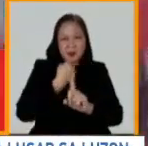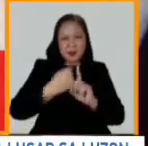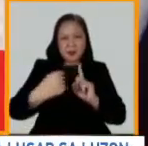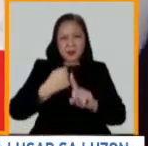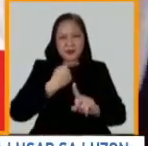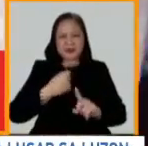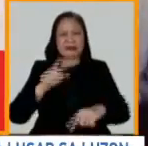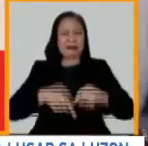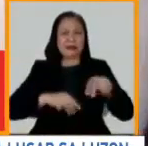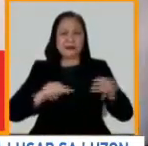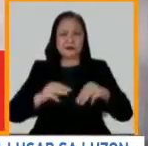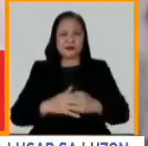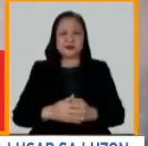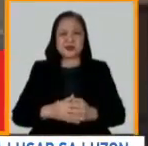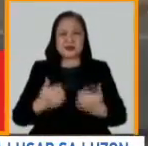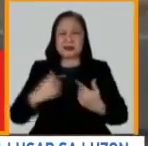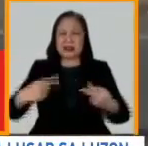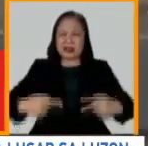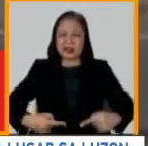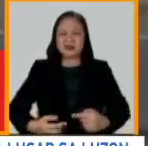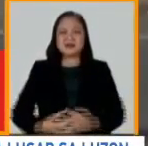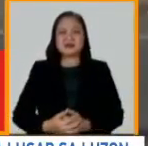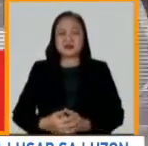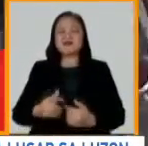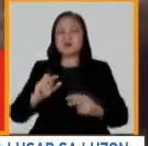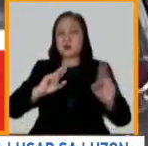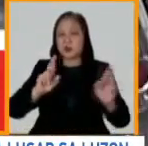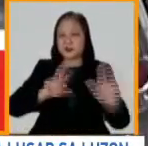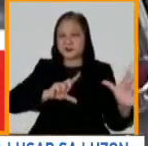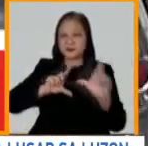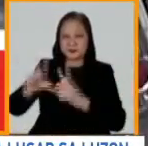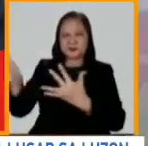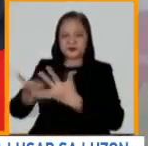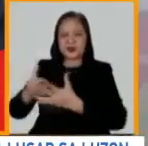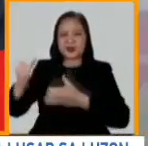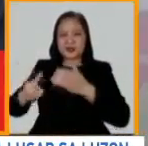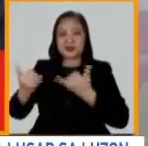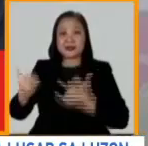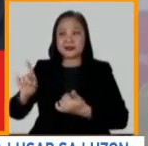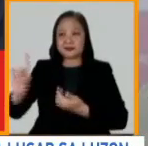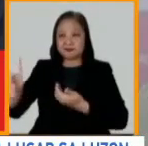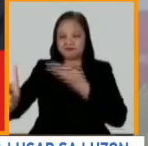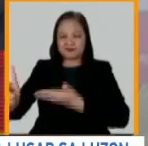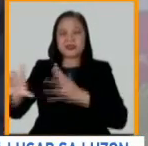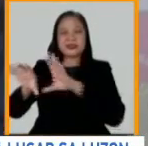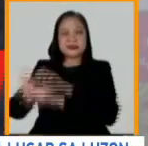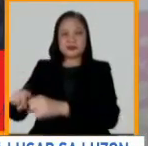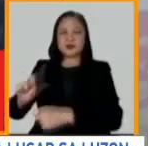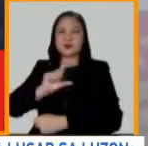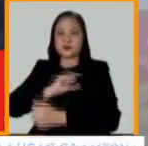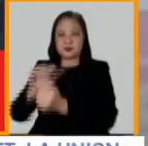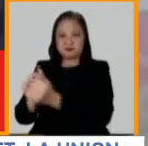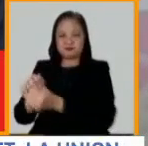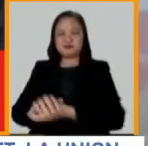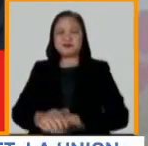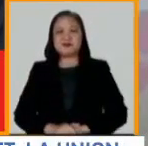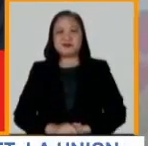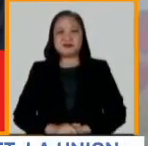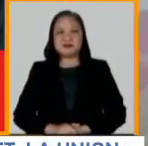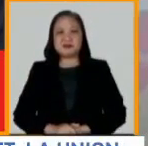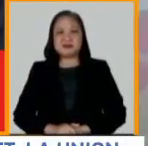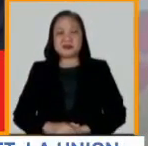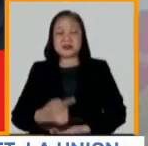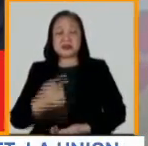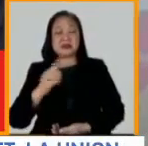kaso ang mga suspect na ngayon ay nasa kustudiya ng mga otoridad. So, nung una ayaw nilang umamin na ginawa